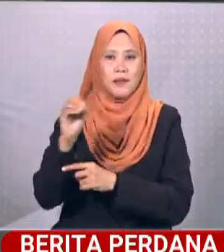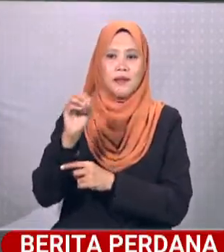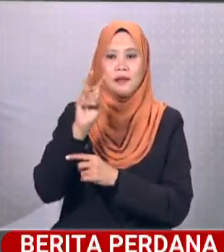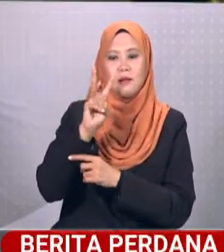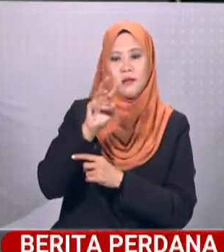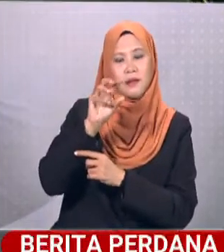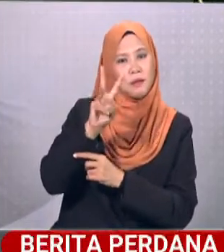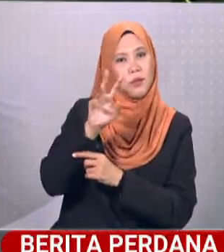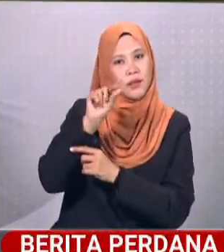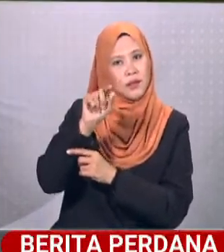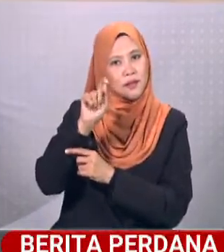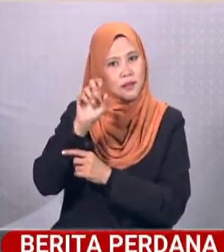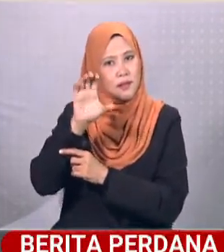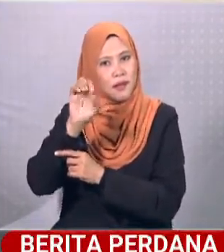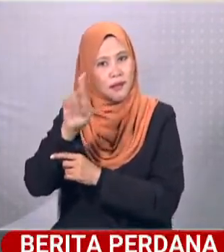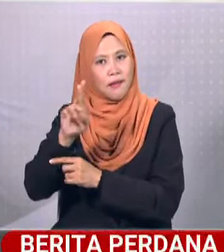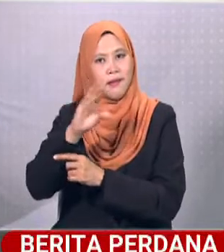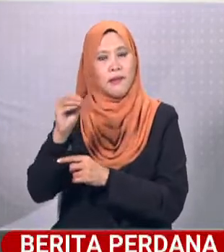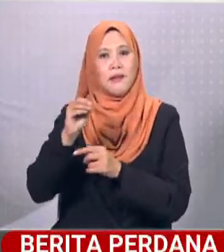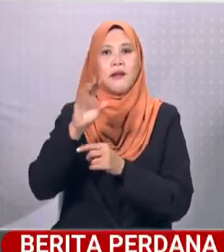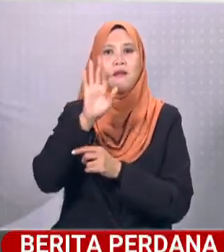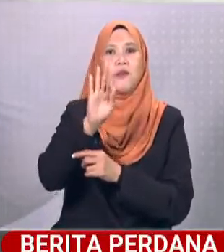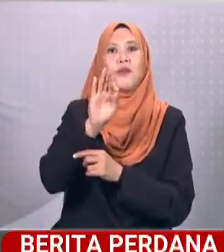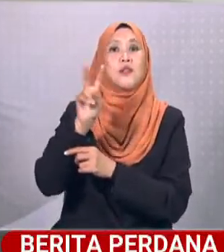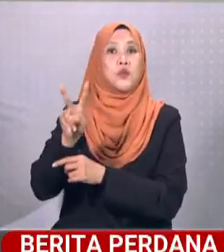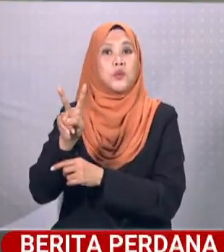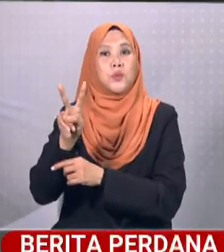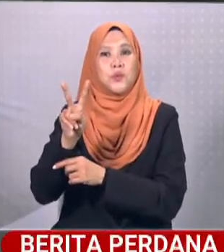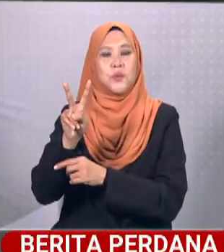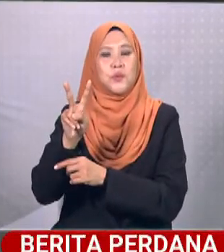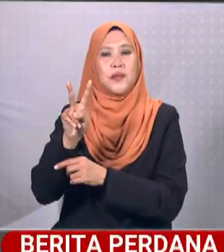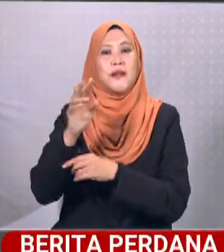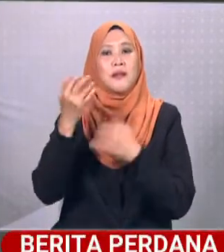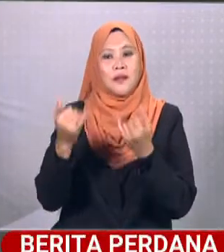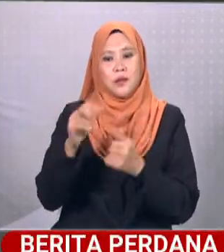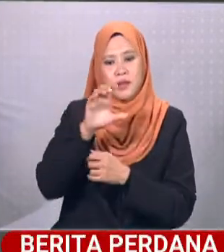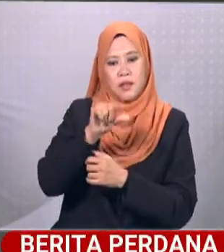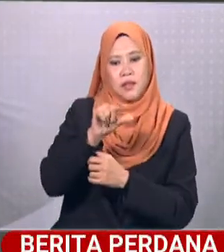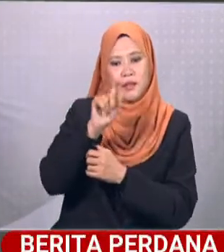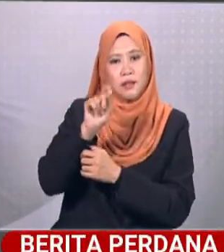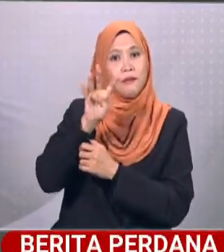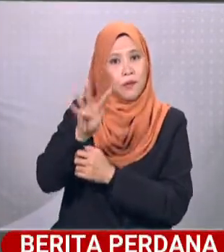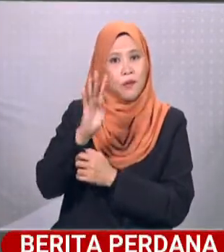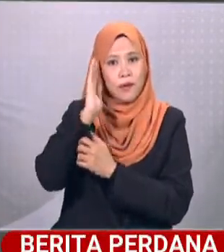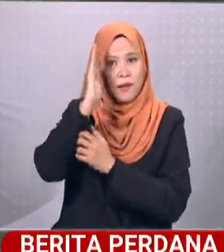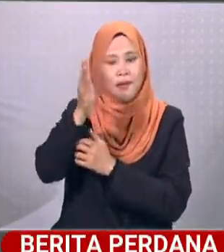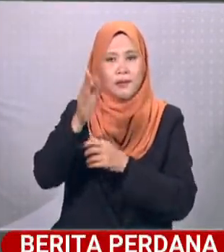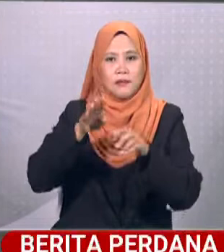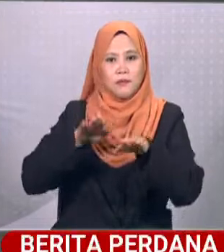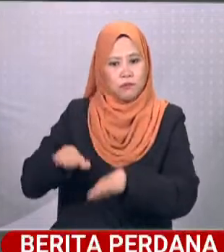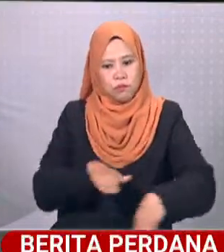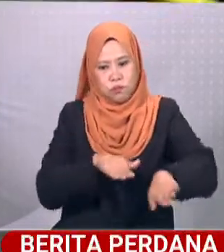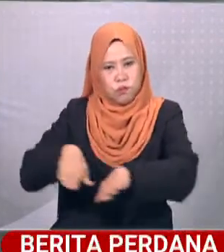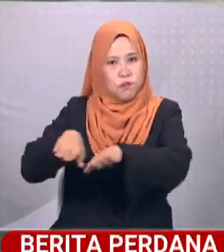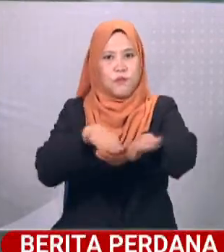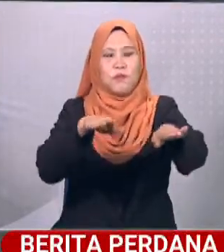WTCR Jan Eklaker dan pelumba Formula 2 Arjun Maini. Sementara kelas GT4 akan menjadi medan pelumba